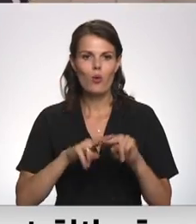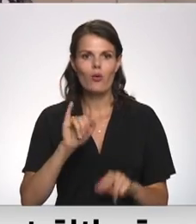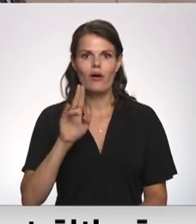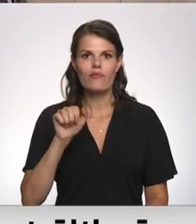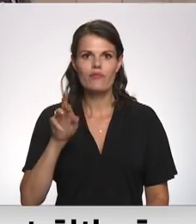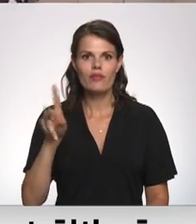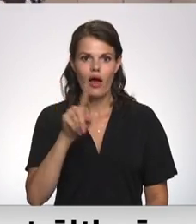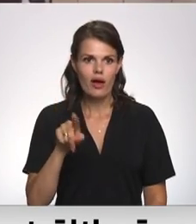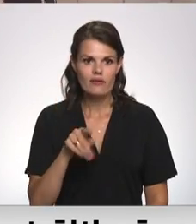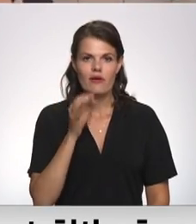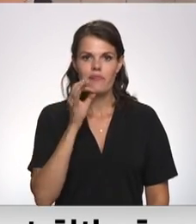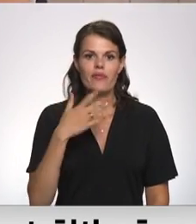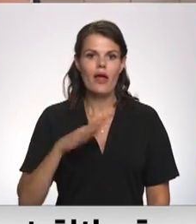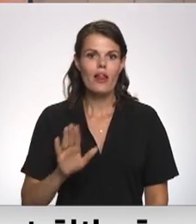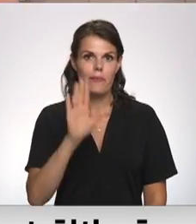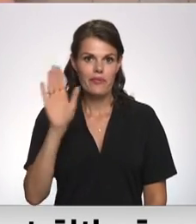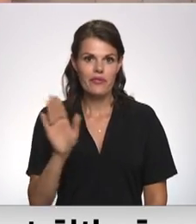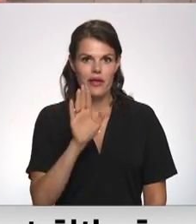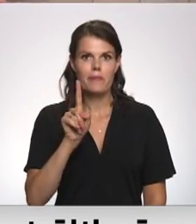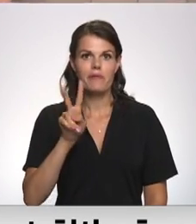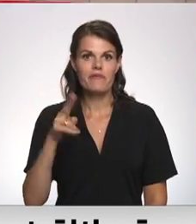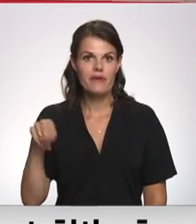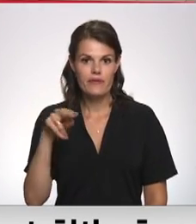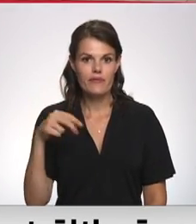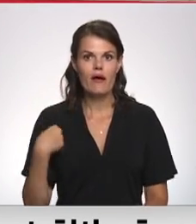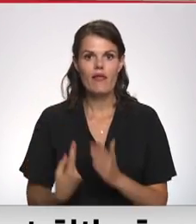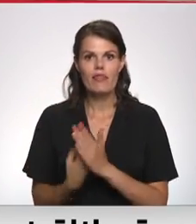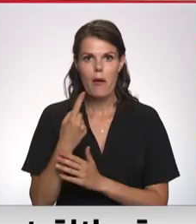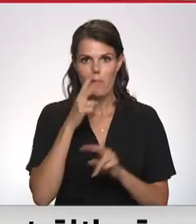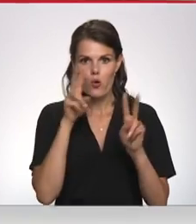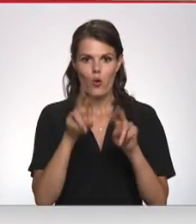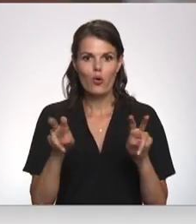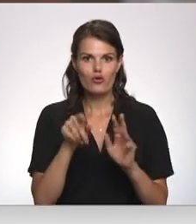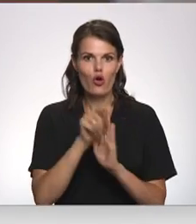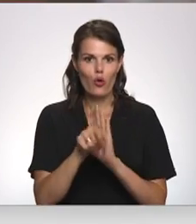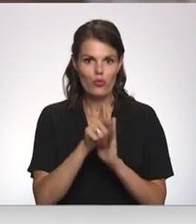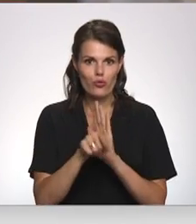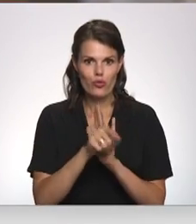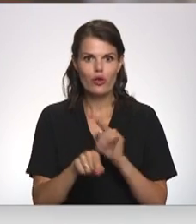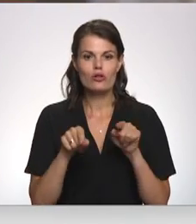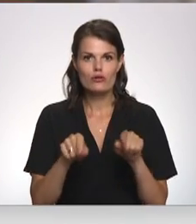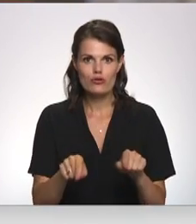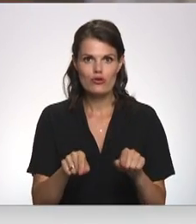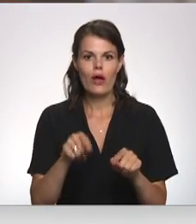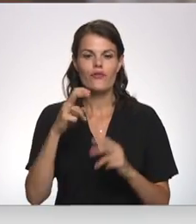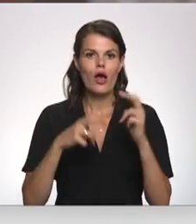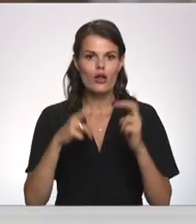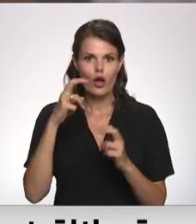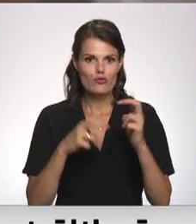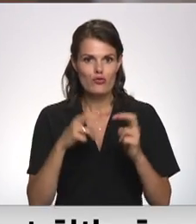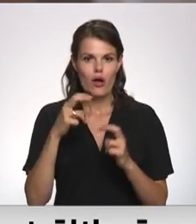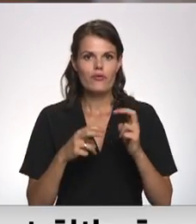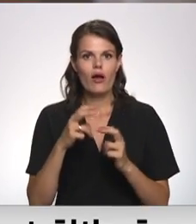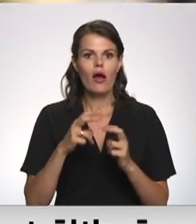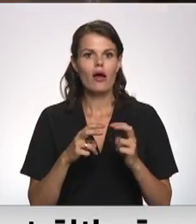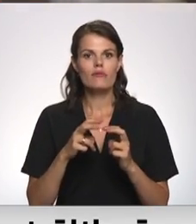Labdien, pārtikas veterinārais dienests. Jā, temperatūras kontrola veiksim. Jā. Šai vitrīnai ražotājs deklarē